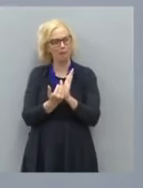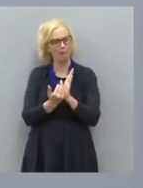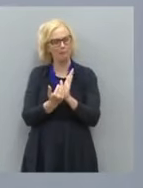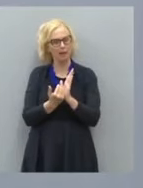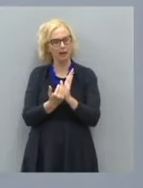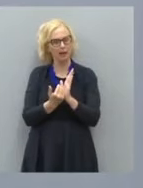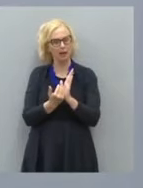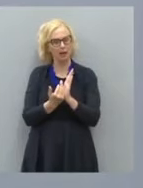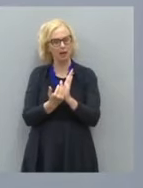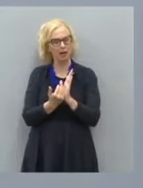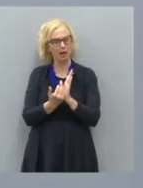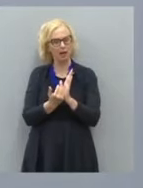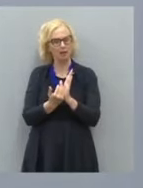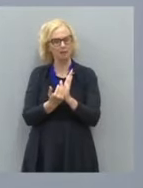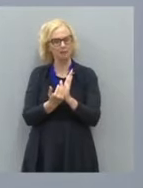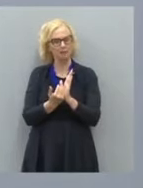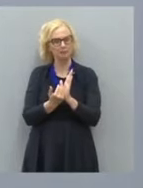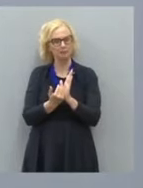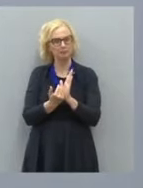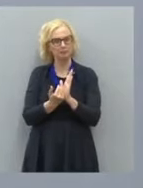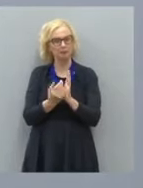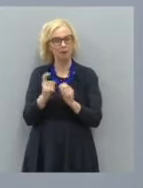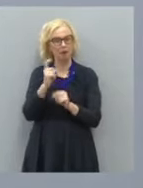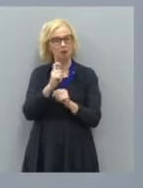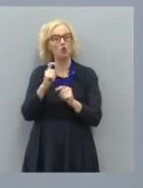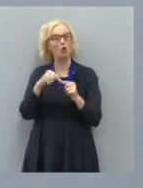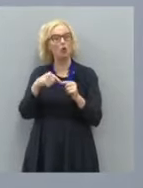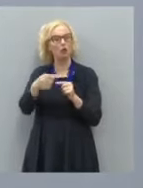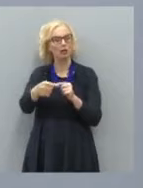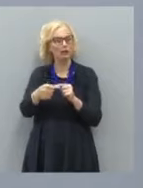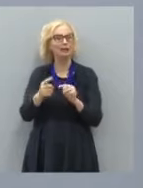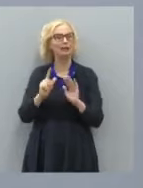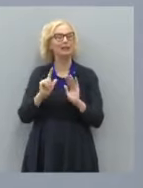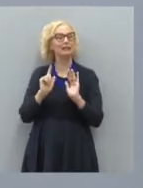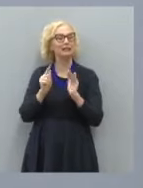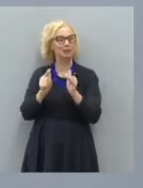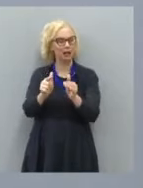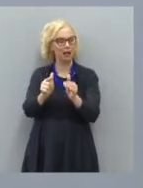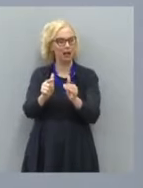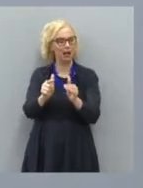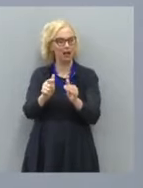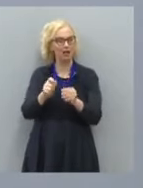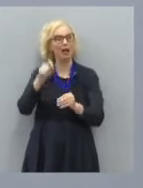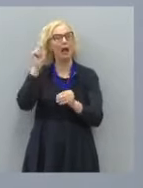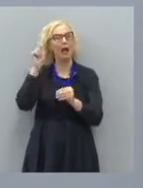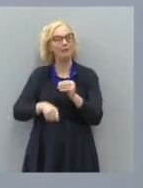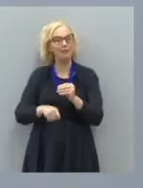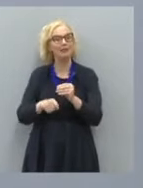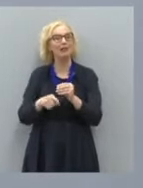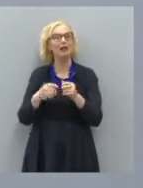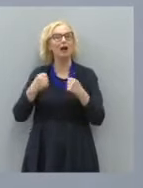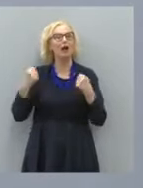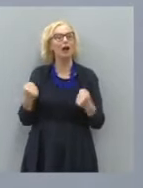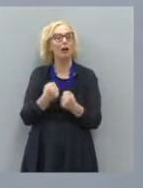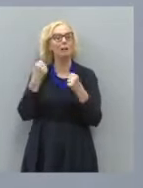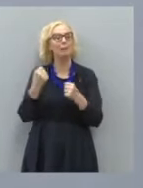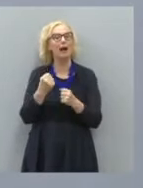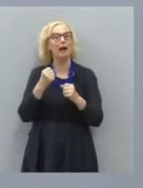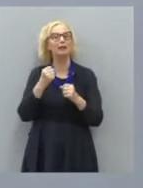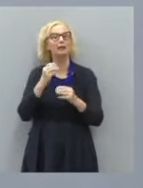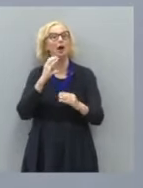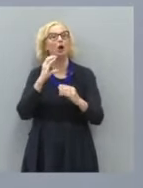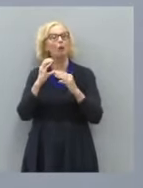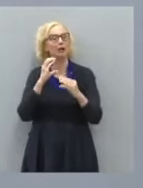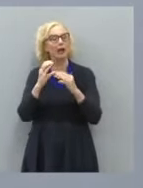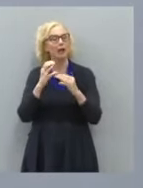quindi nel i prossimi giorni nelle prossime settimane partirà una campagna comunicativa ad